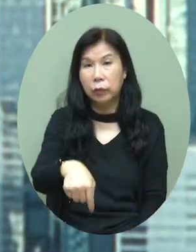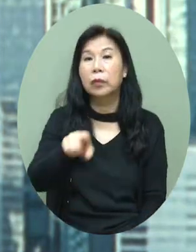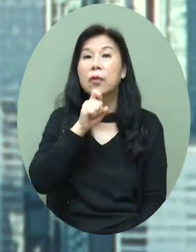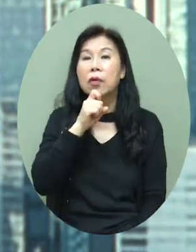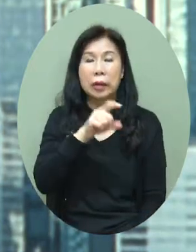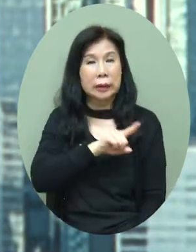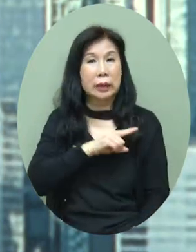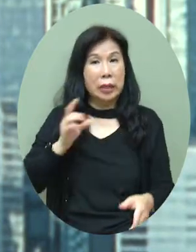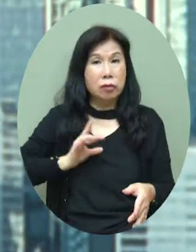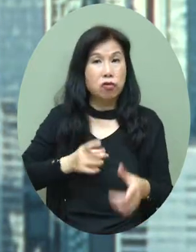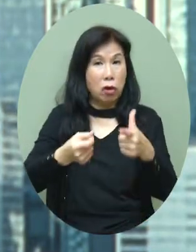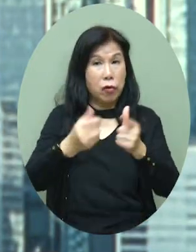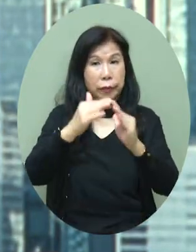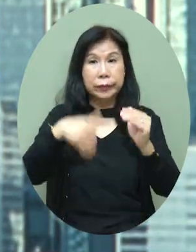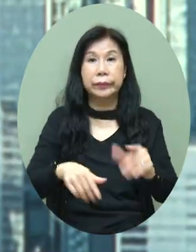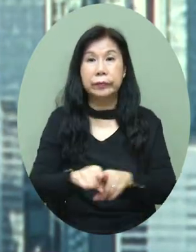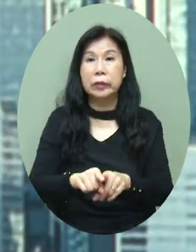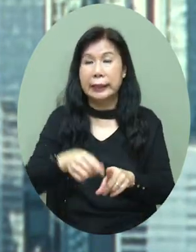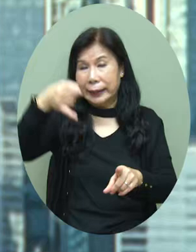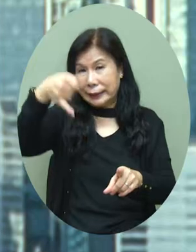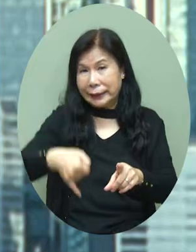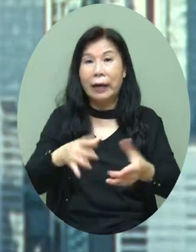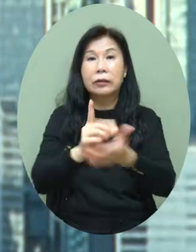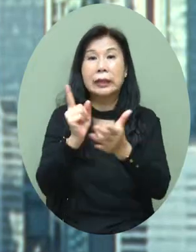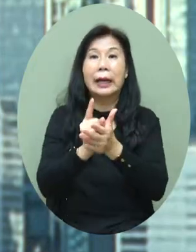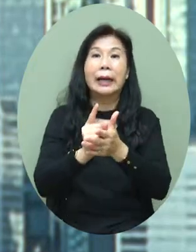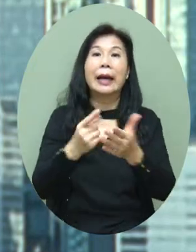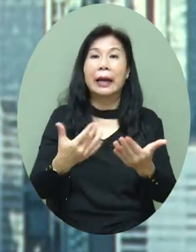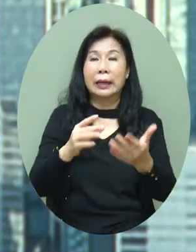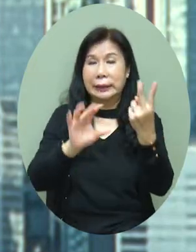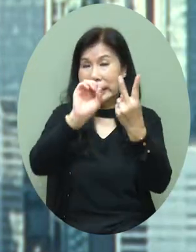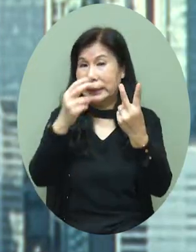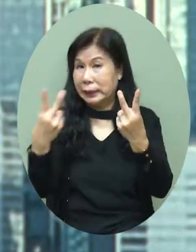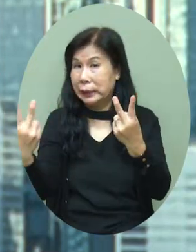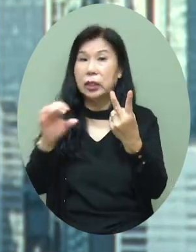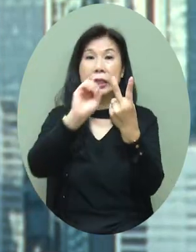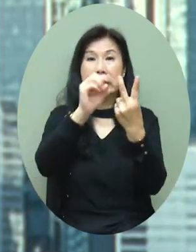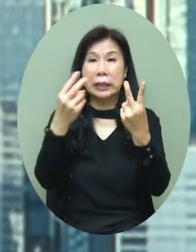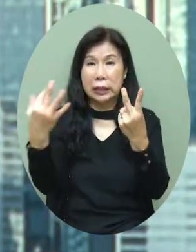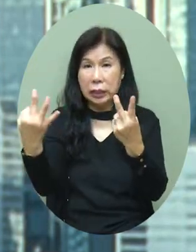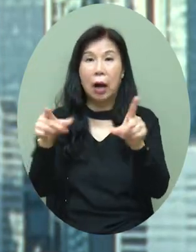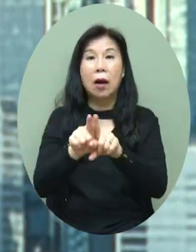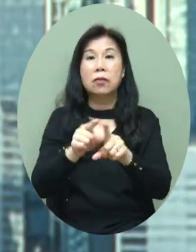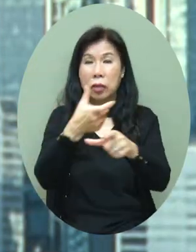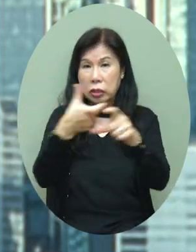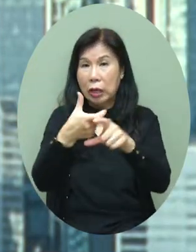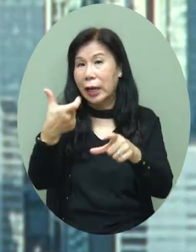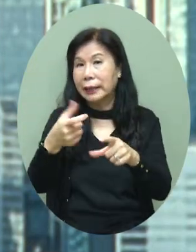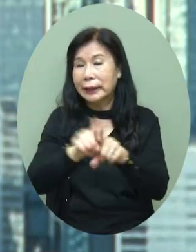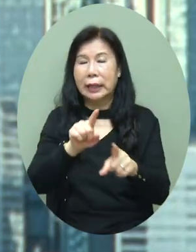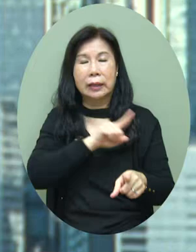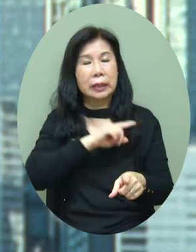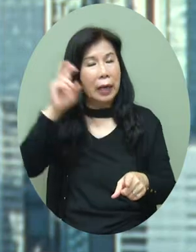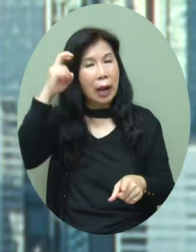我相信私營機構佢喺嚟緊呢1年做佢嘅薪酬調整嘅時候，佢會考慮翻佢自己